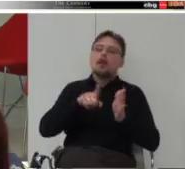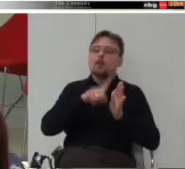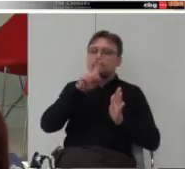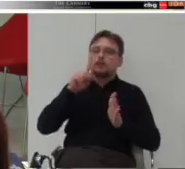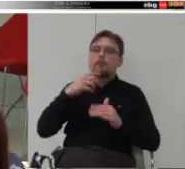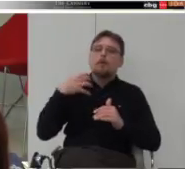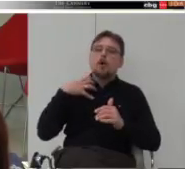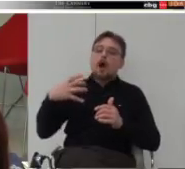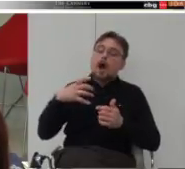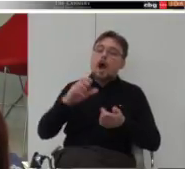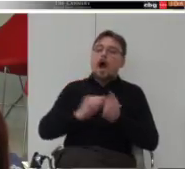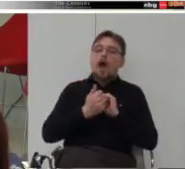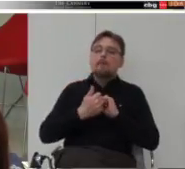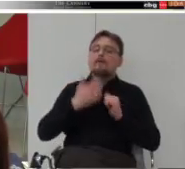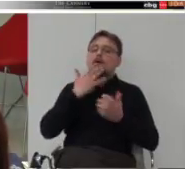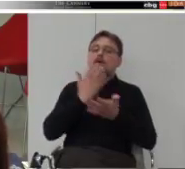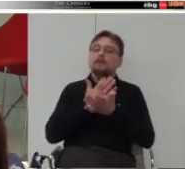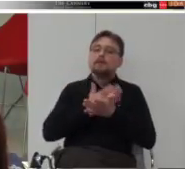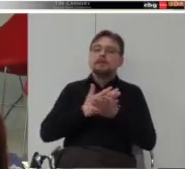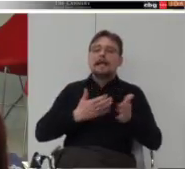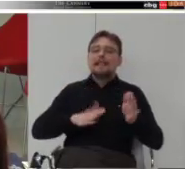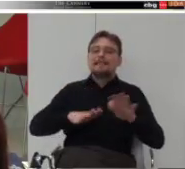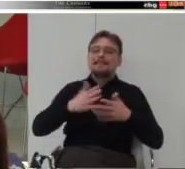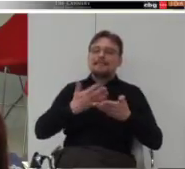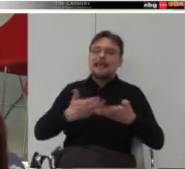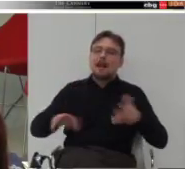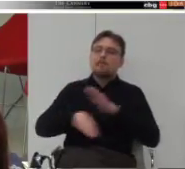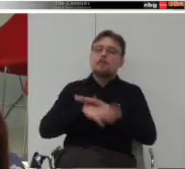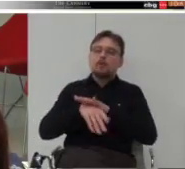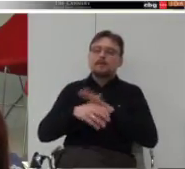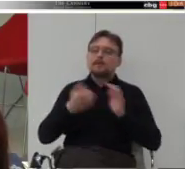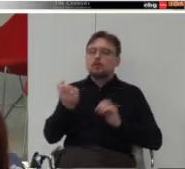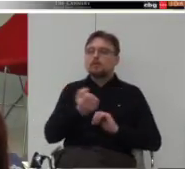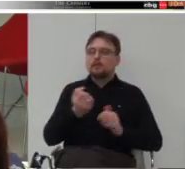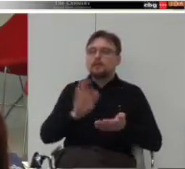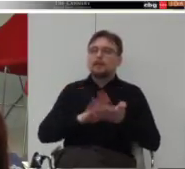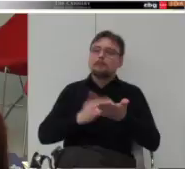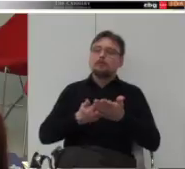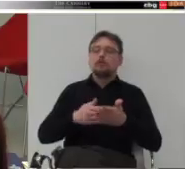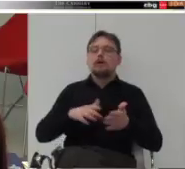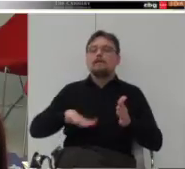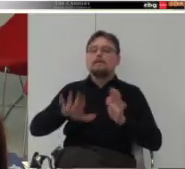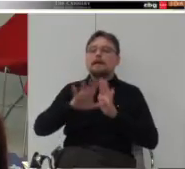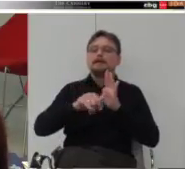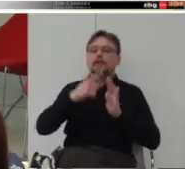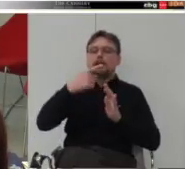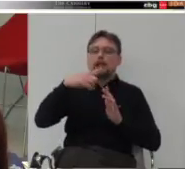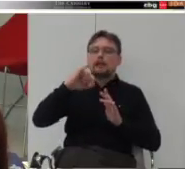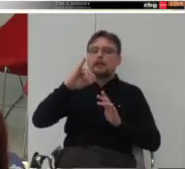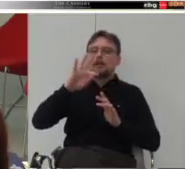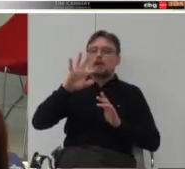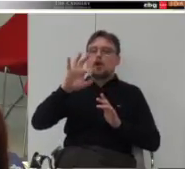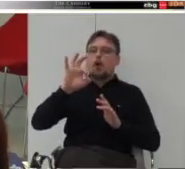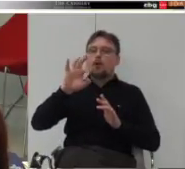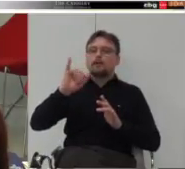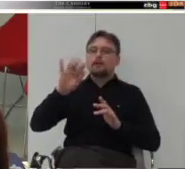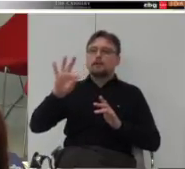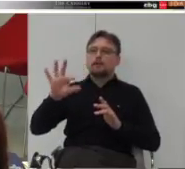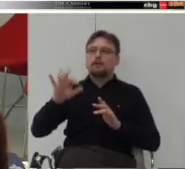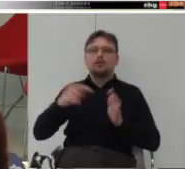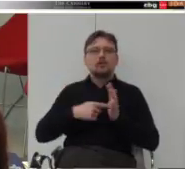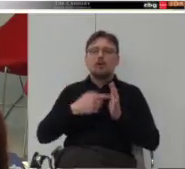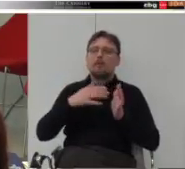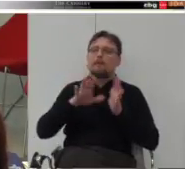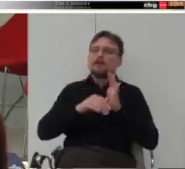o rewitalizację nieużytków, na przykład przestrzeni Detroit. Detroit jest miastem, które jest